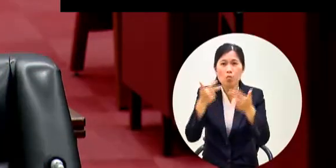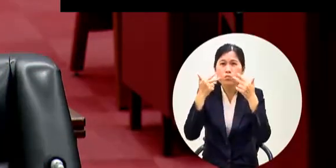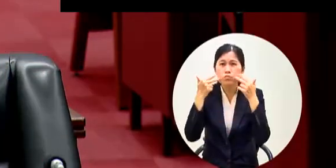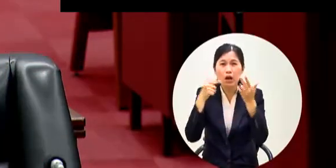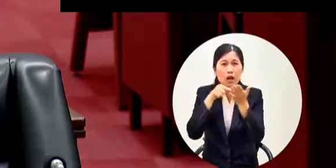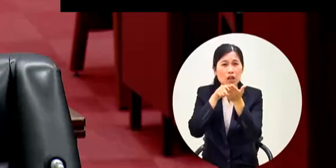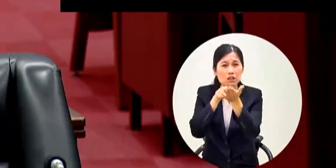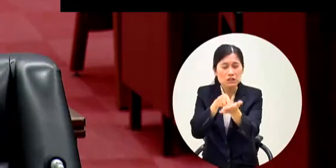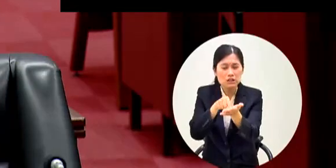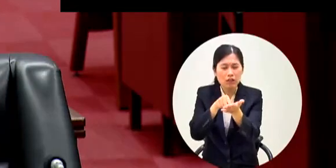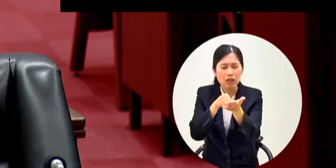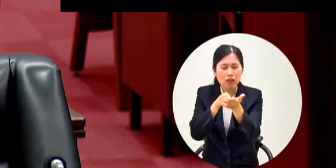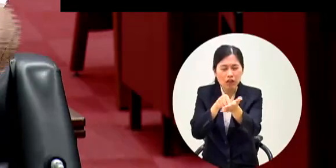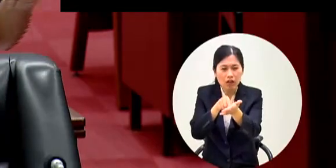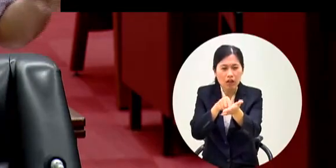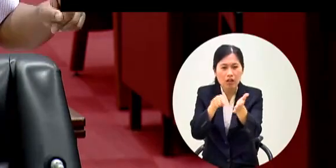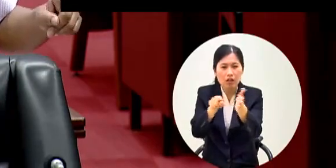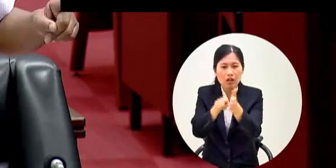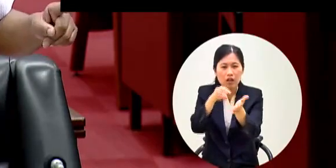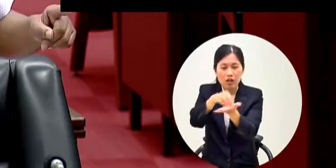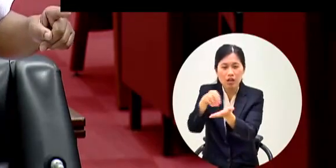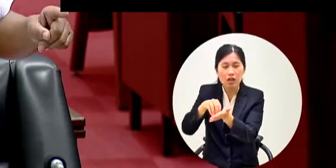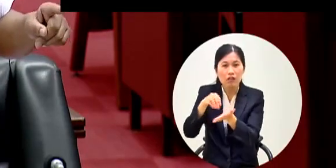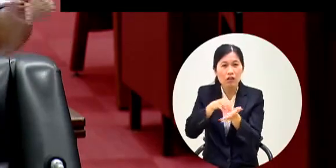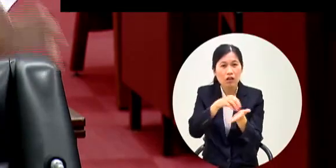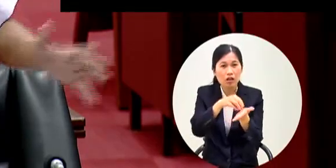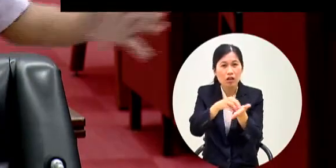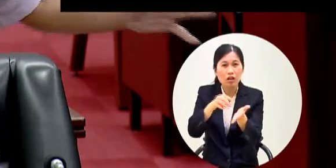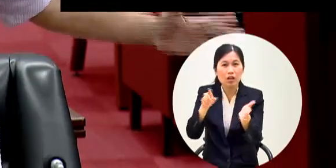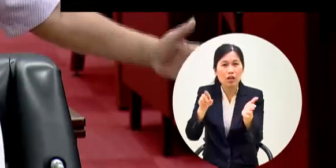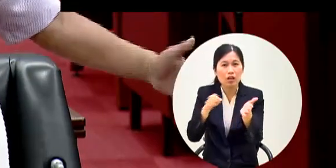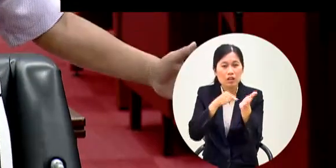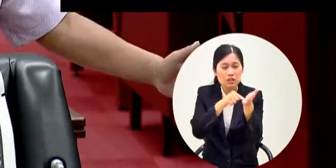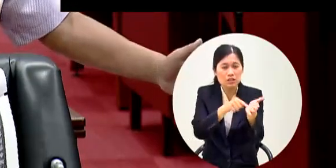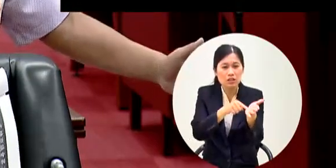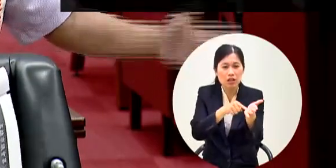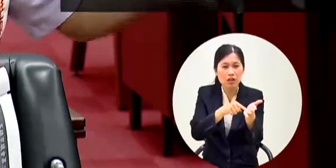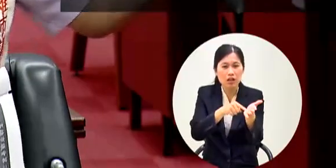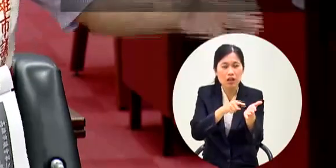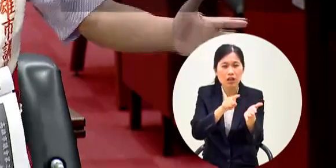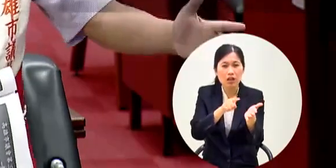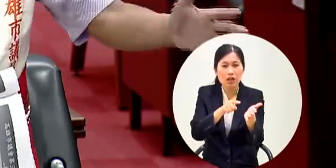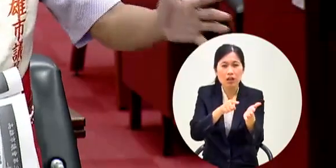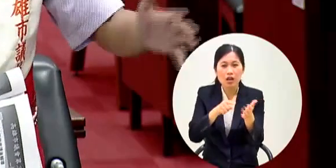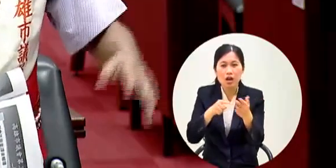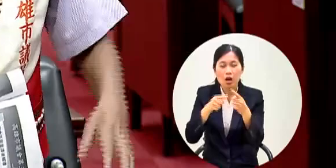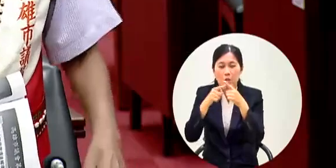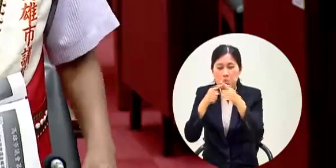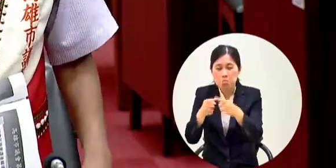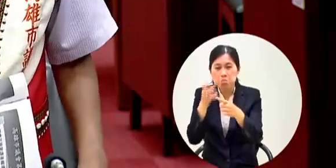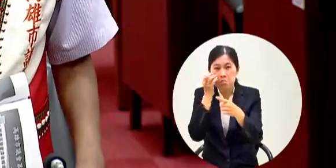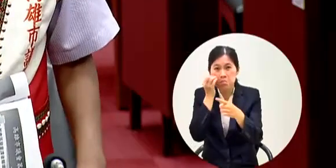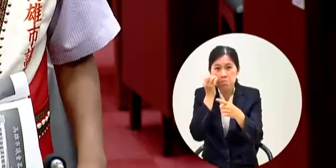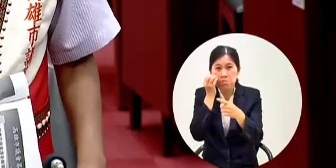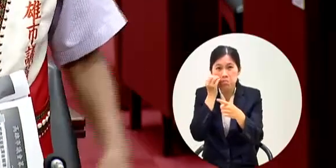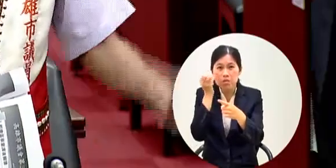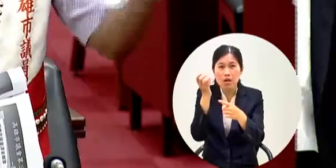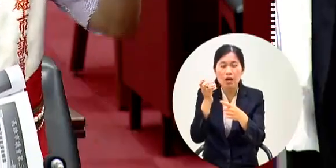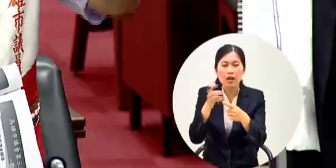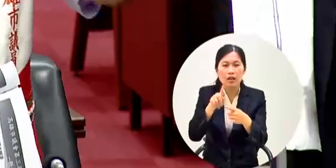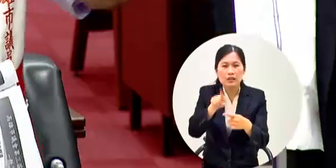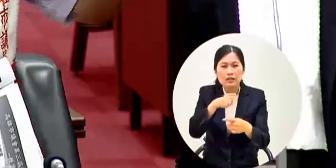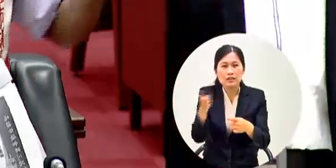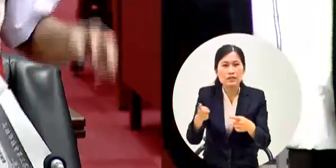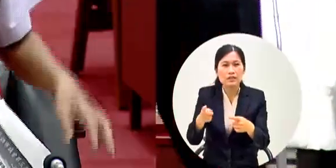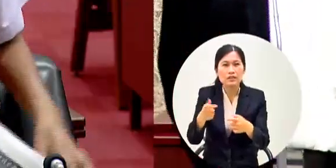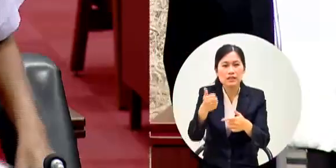美浓地区地政事务所可能业务太繁忙，每次原住民申